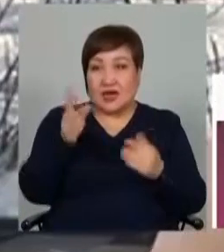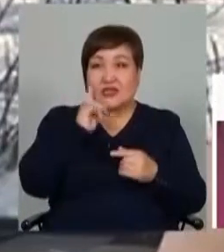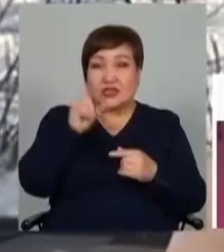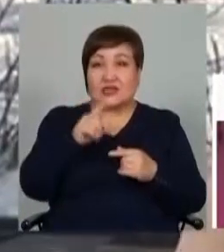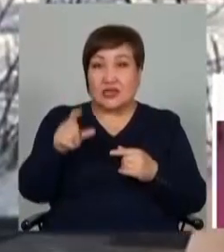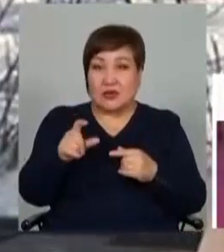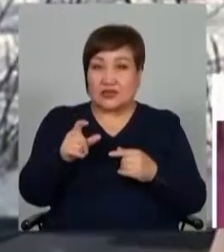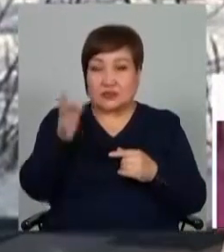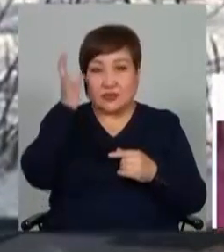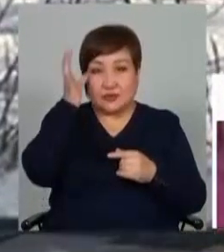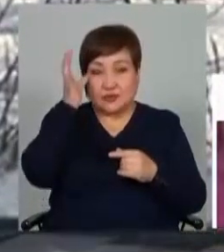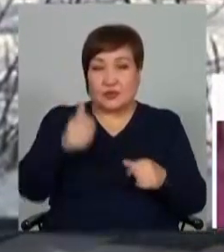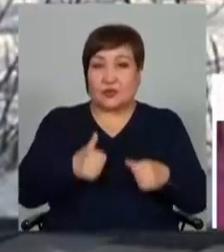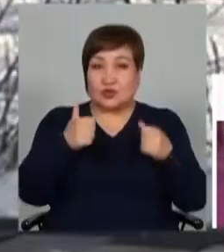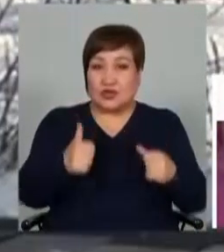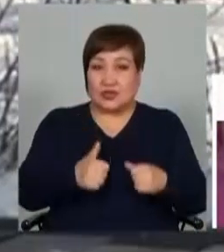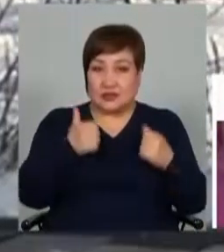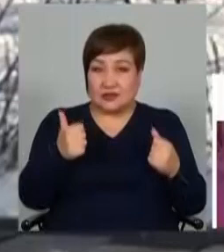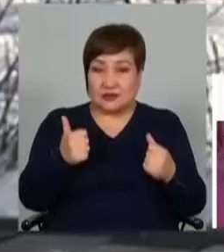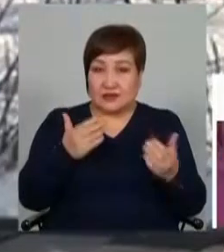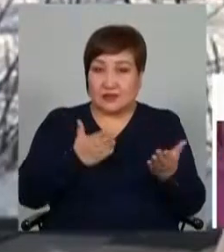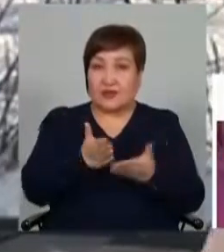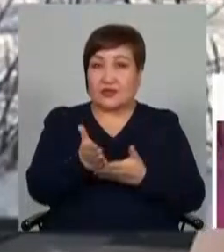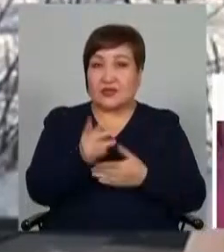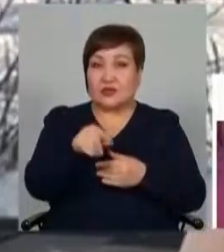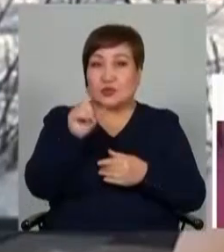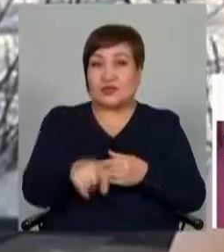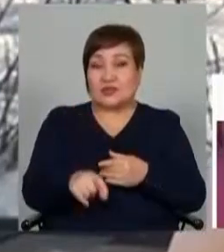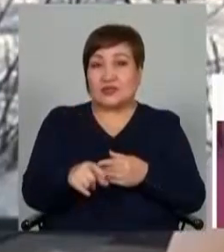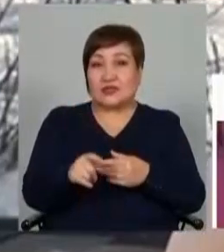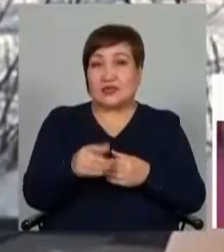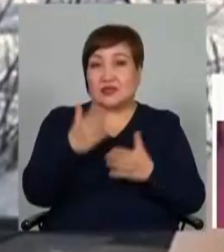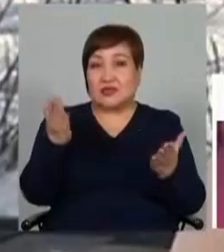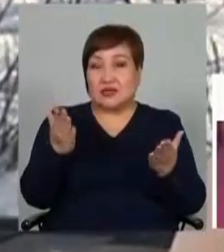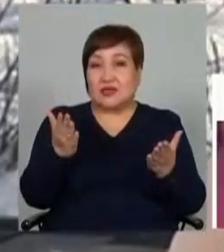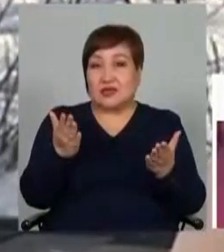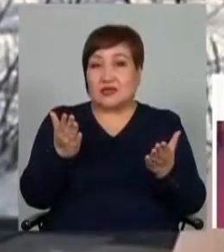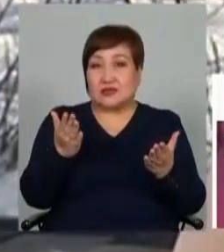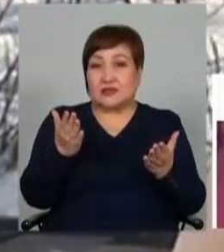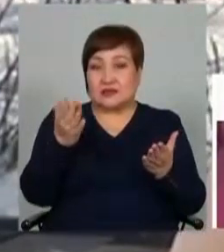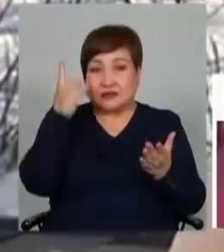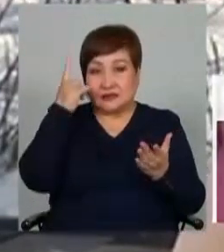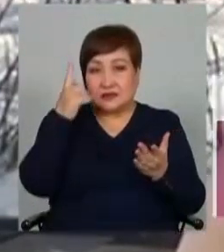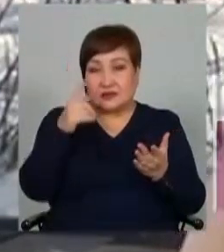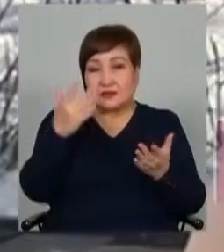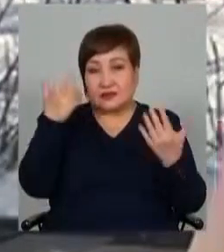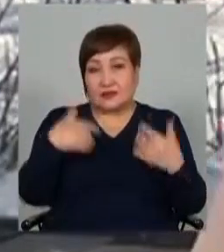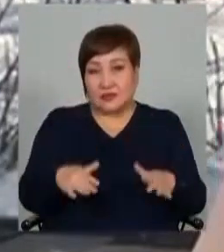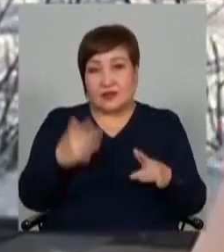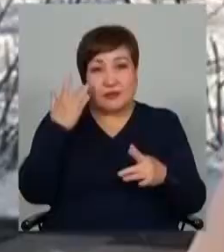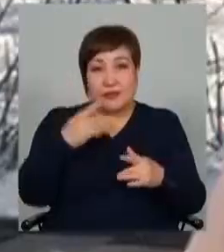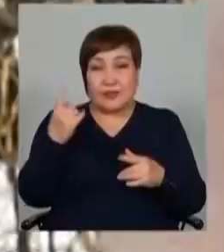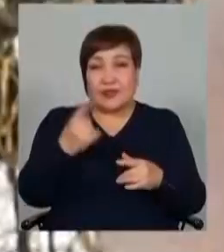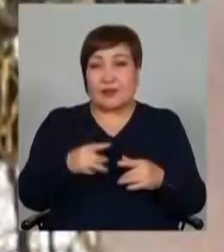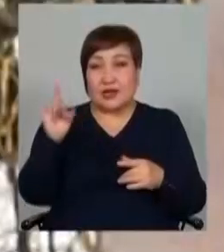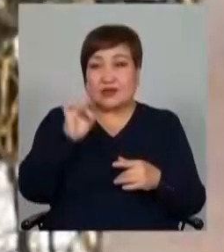білімге құштар ететін оқысының өсиеті, өнегесі бұл бір күндік емес, бұл мәңгілік болу